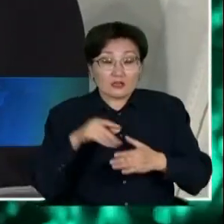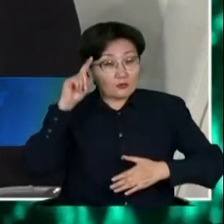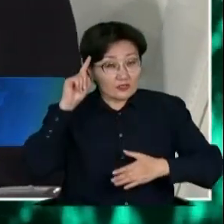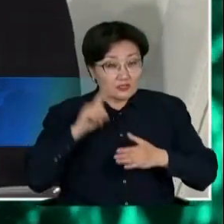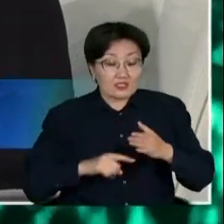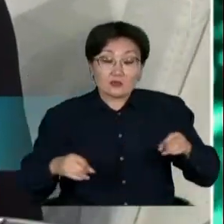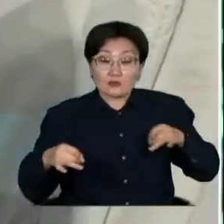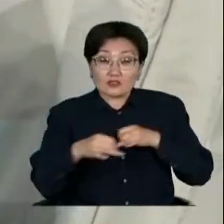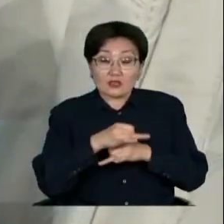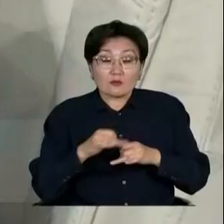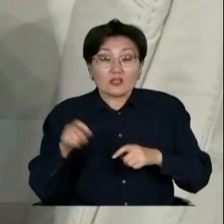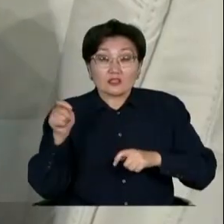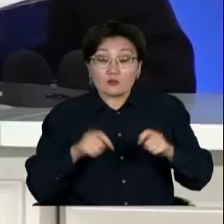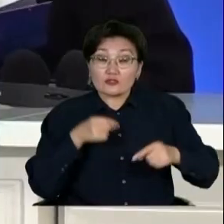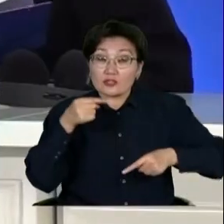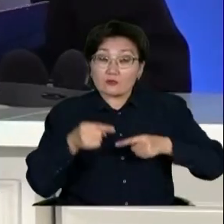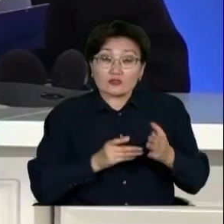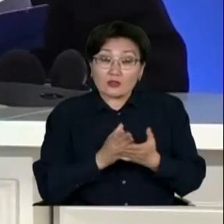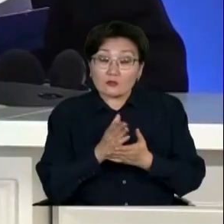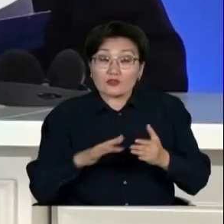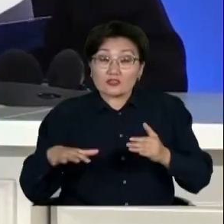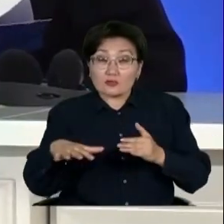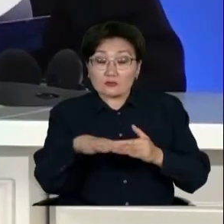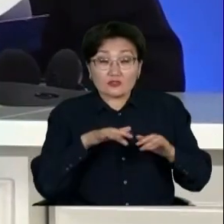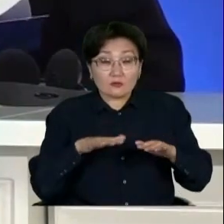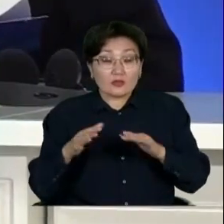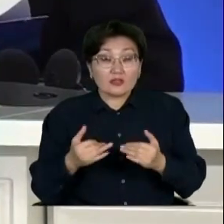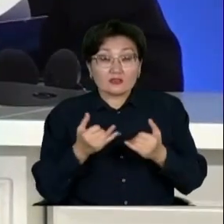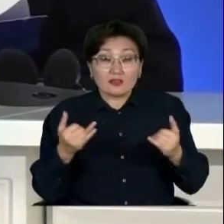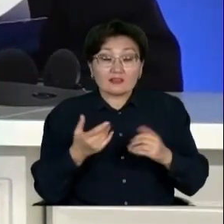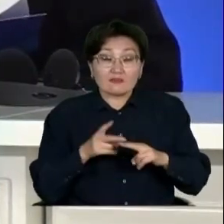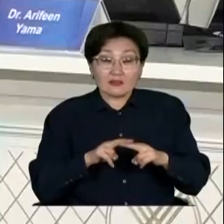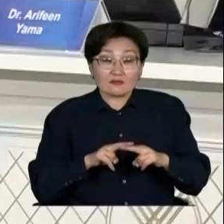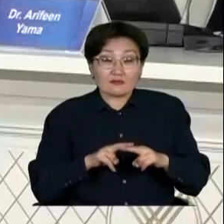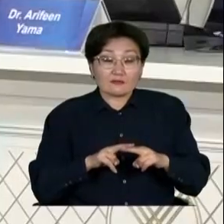межконфессиональный диалог, а съезд традиционно служит площадкой для его построения.